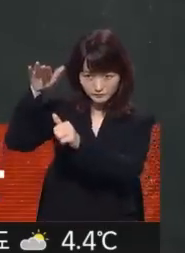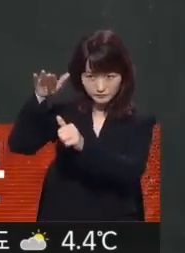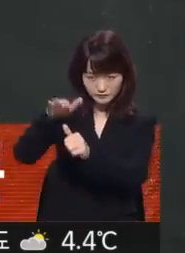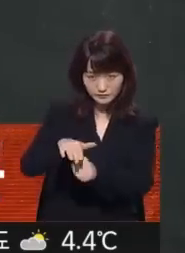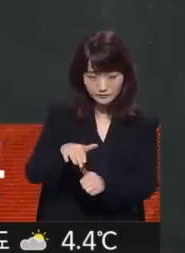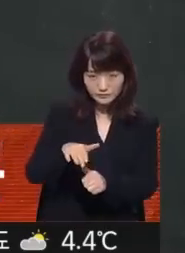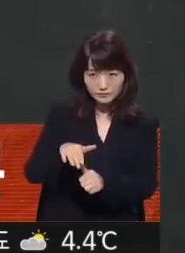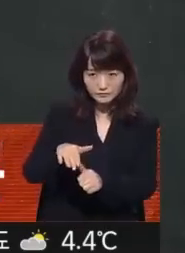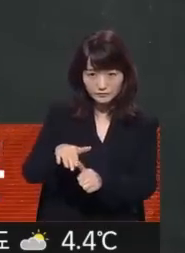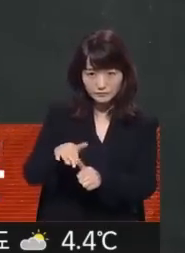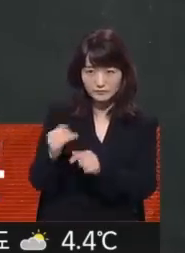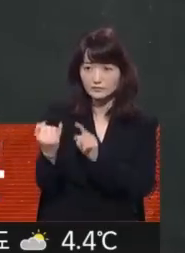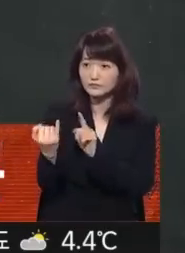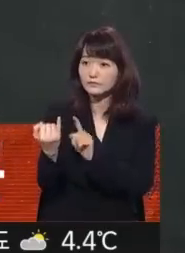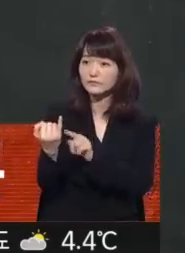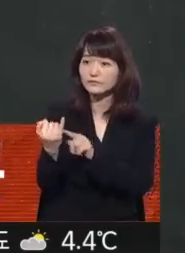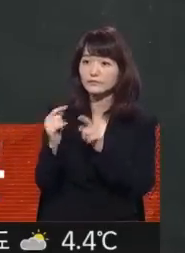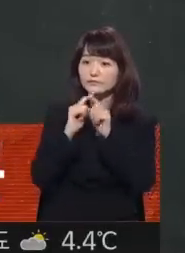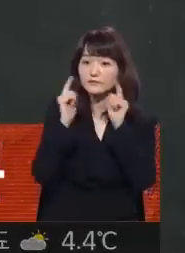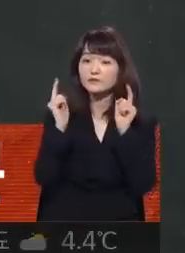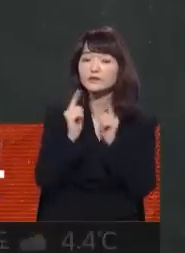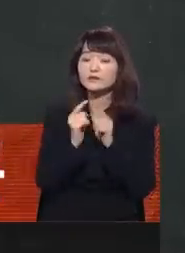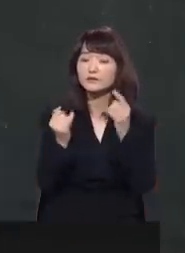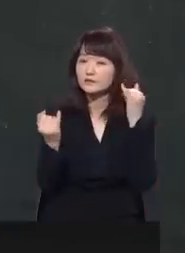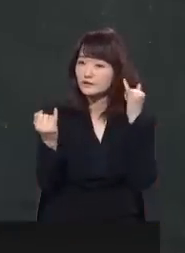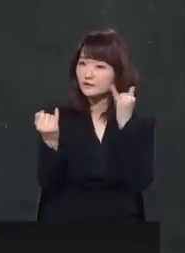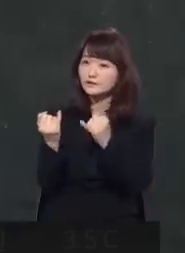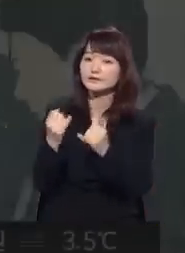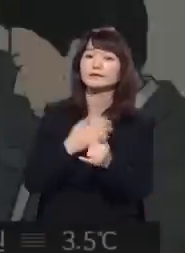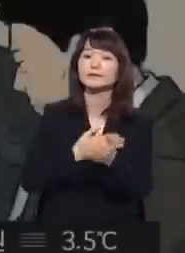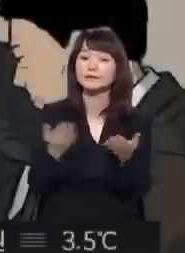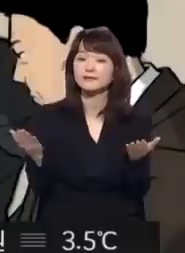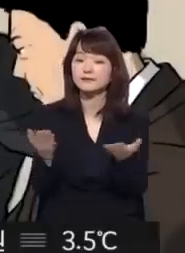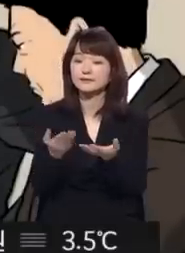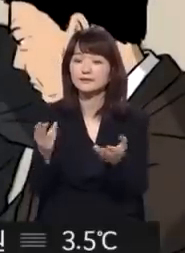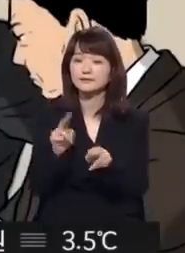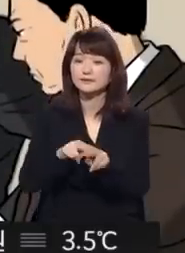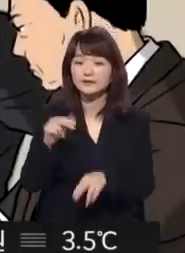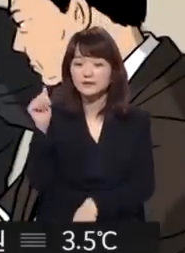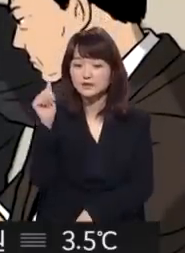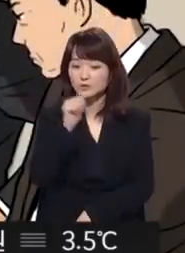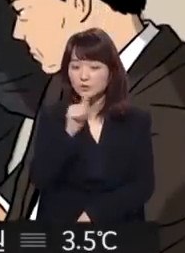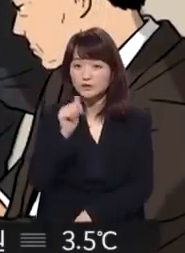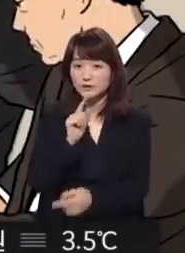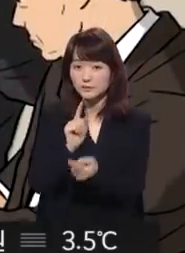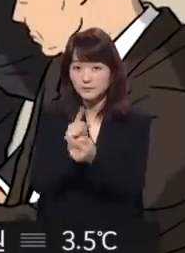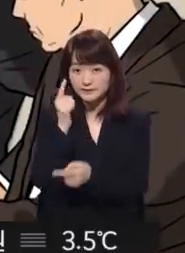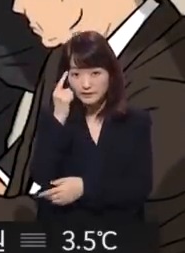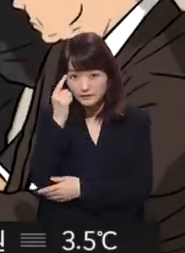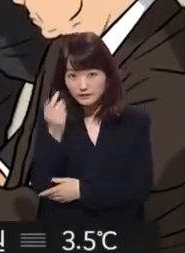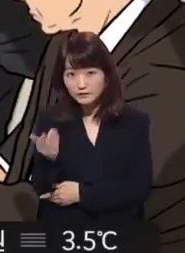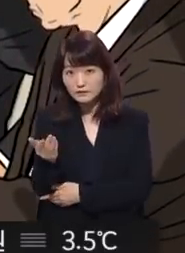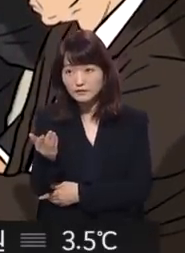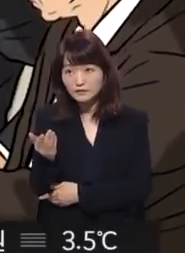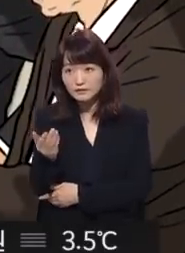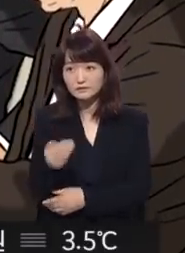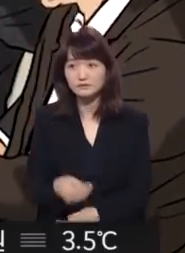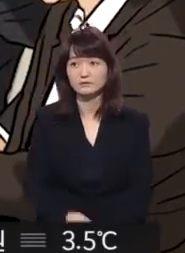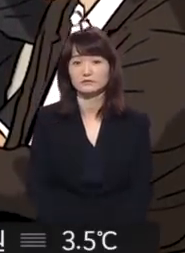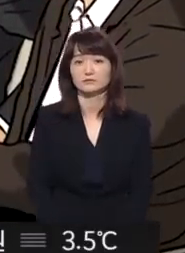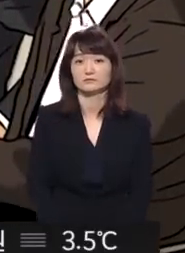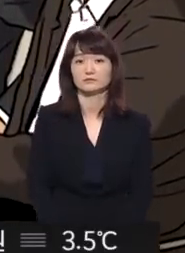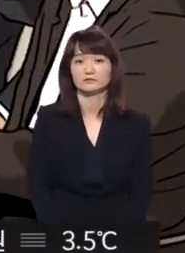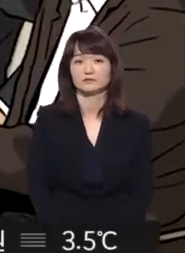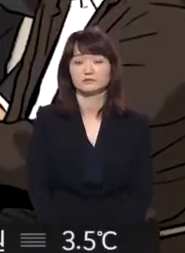그 취업체업생에게 개인적으로 연락해서 내가 일자리 소개해 줄게 만날까 뭐 이런 식의 접근을 했다라는 겁니다 정말 문제가 있는